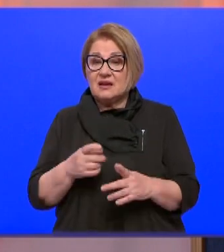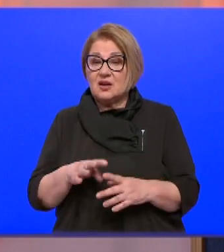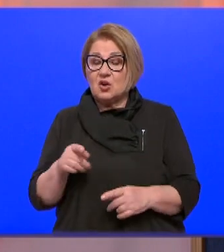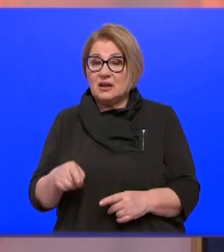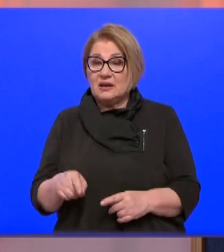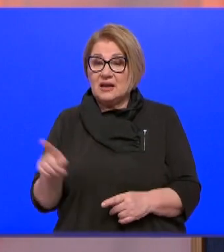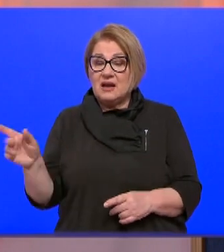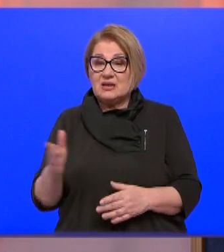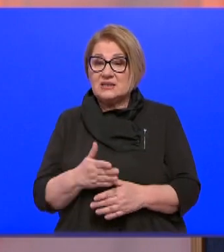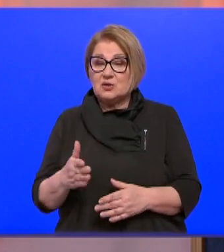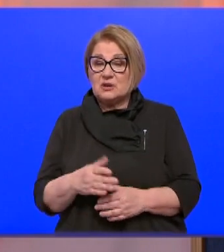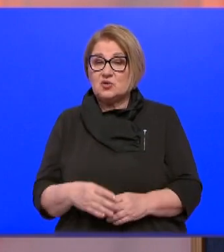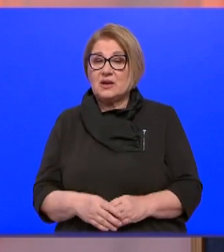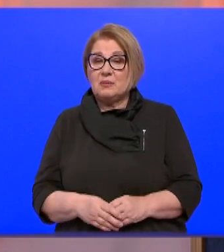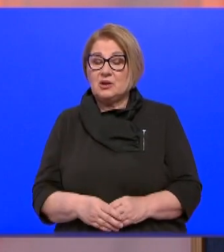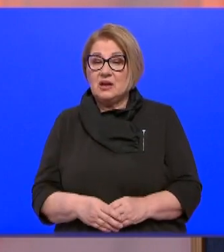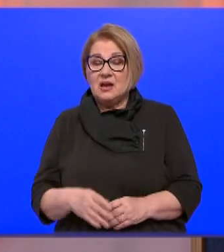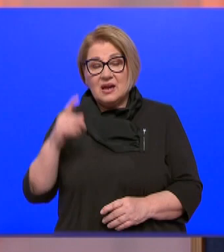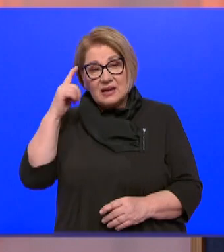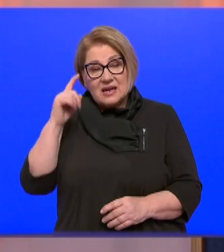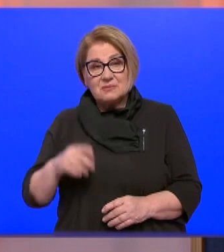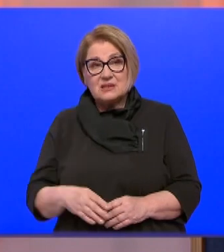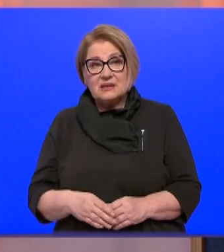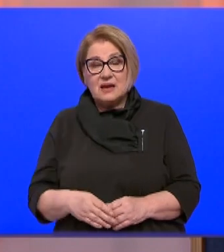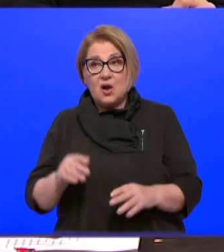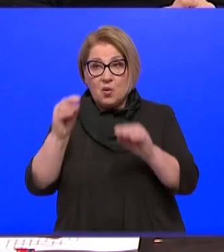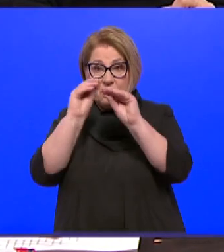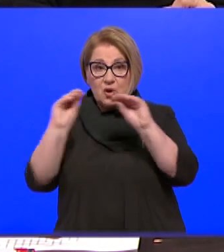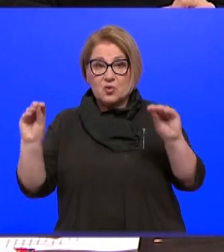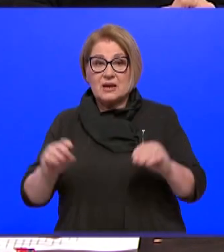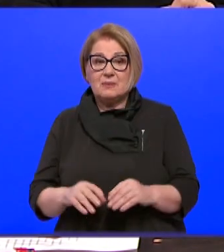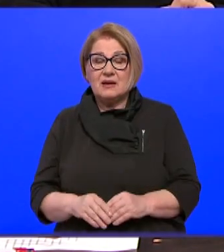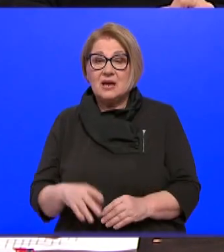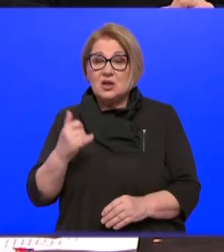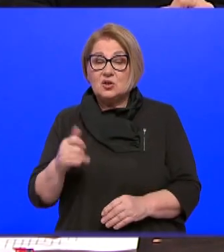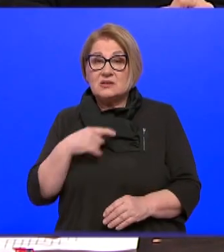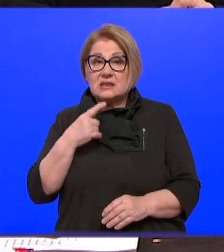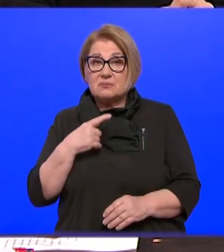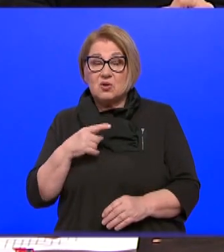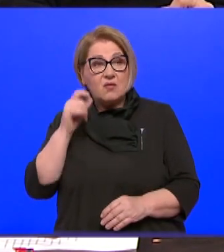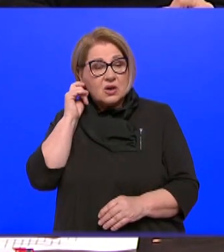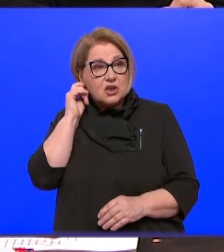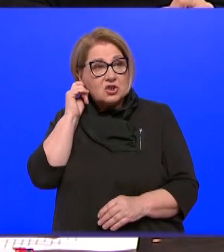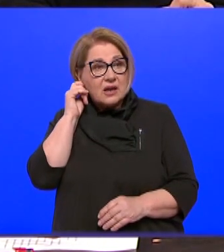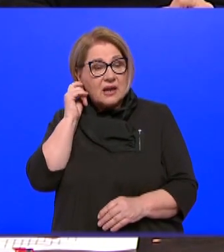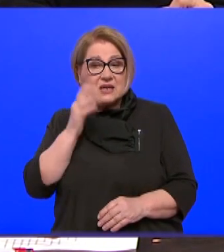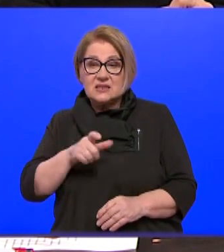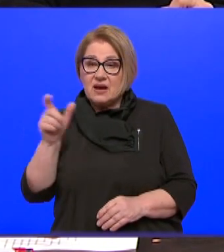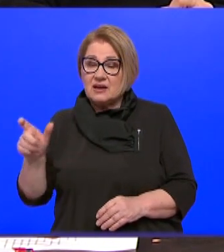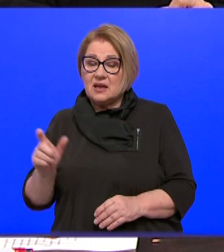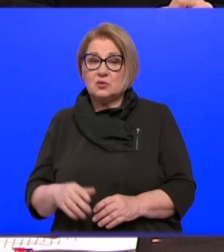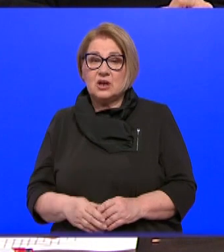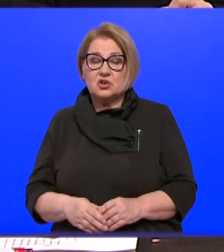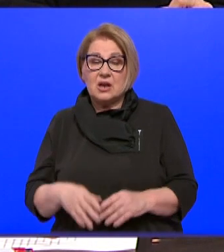kraj. A vi si u međuvremenu razmislite o porukama. Do sad smo govorili ženama. Svaka od vas jednu